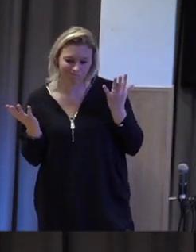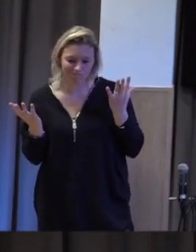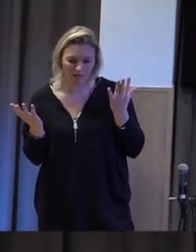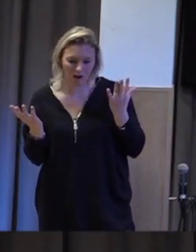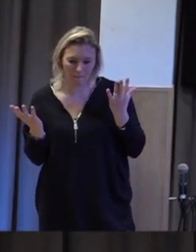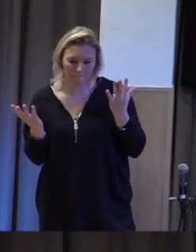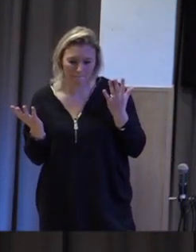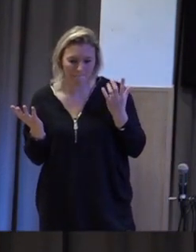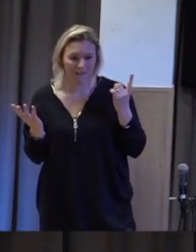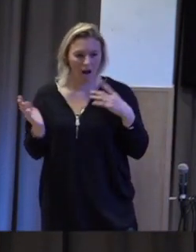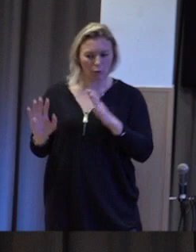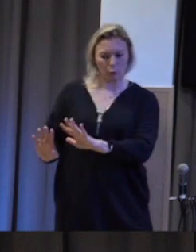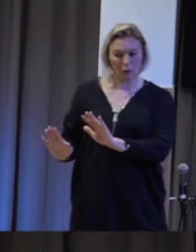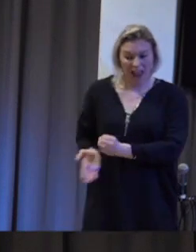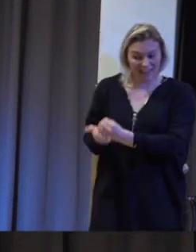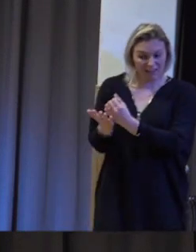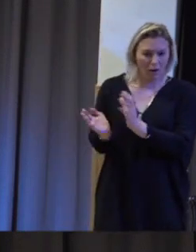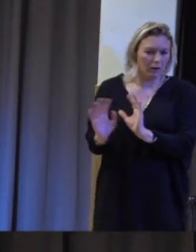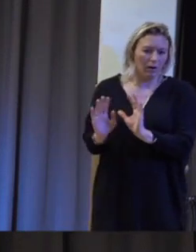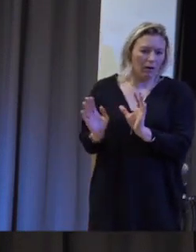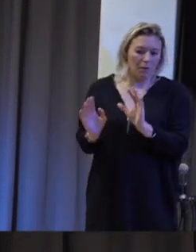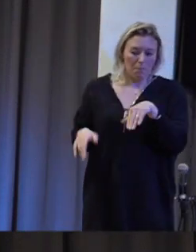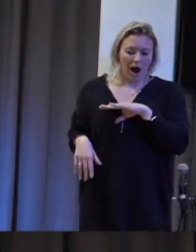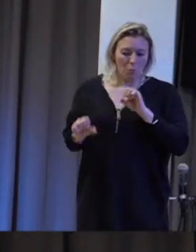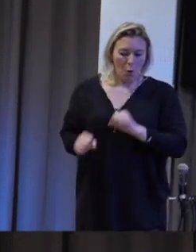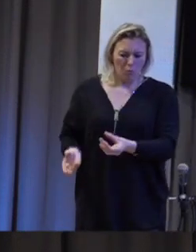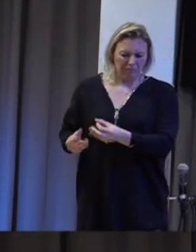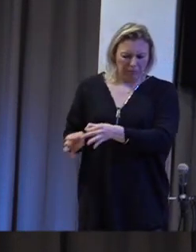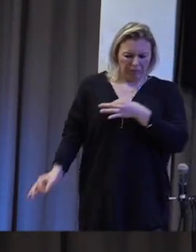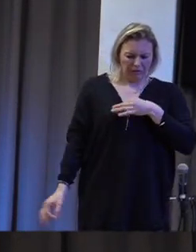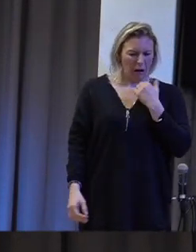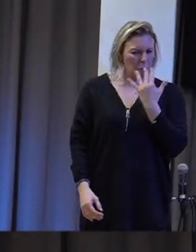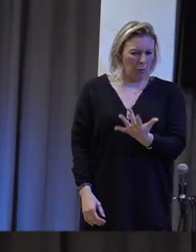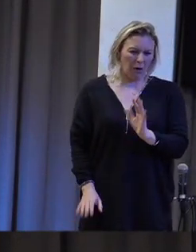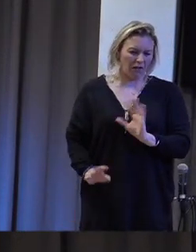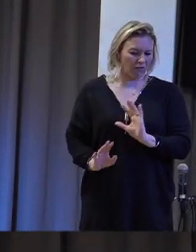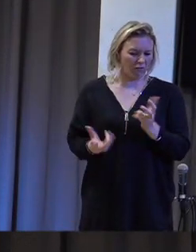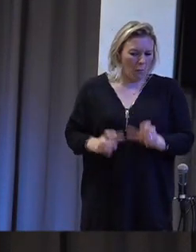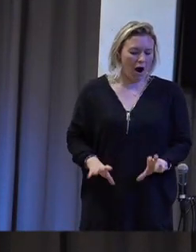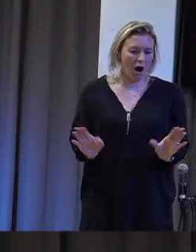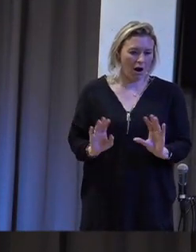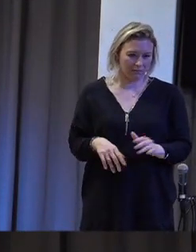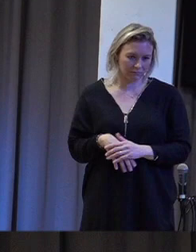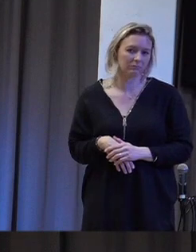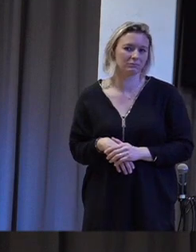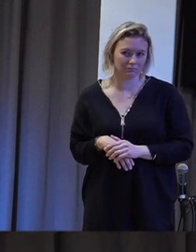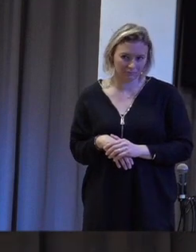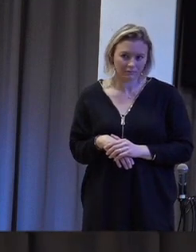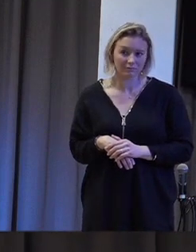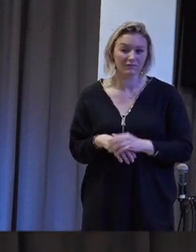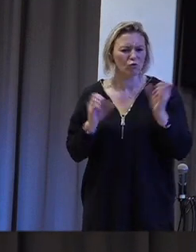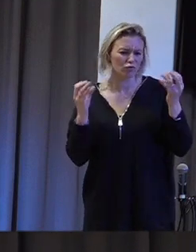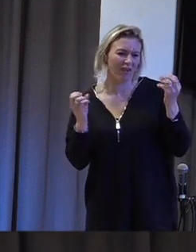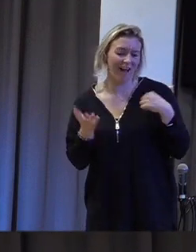ils étaient dans leur droit de ne pas aider ce pauvre homme de peur d'être impur. Nous avons tendance à nous justifier